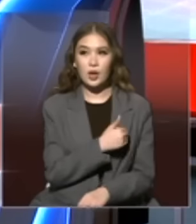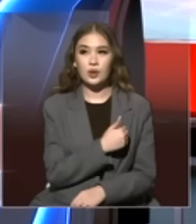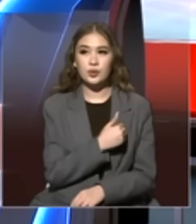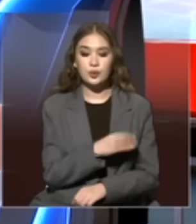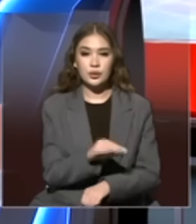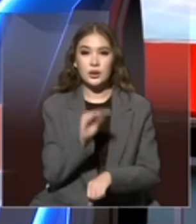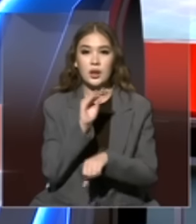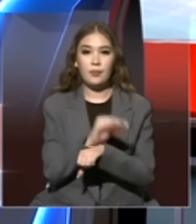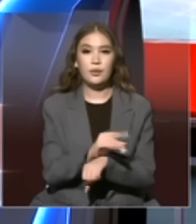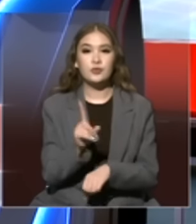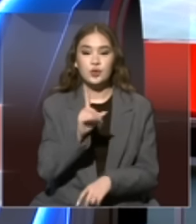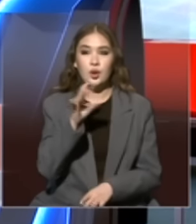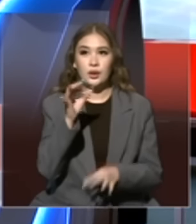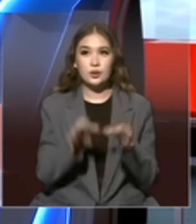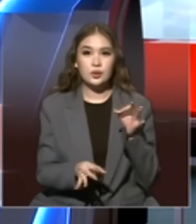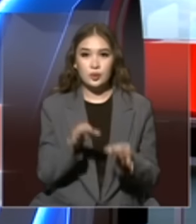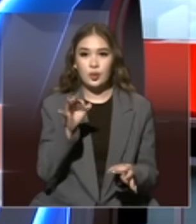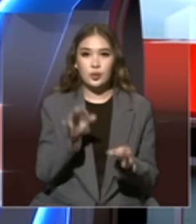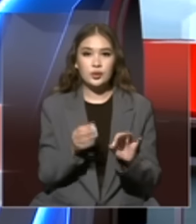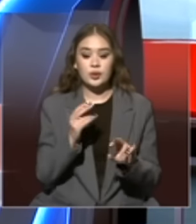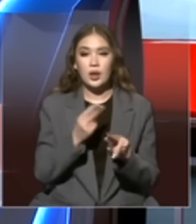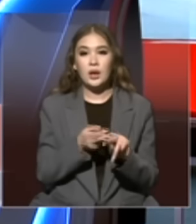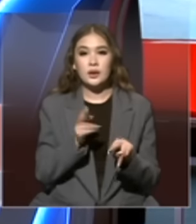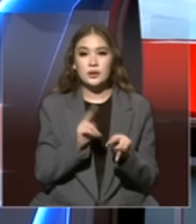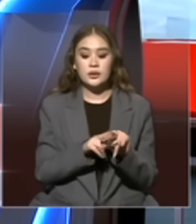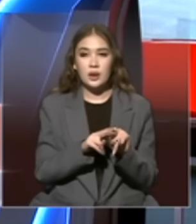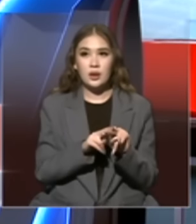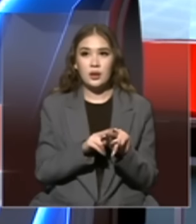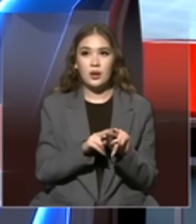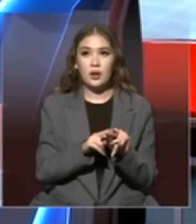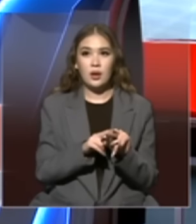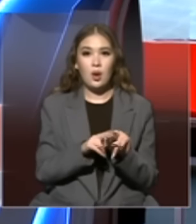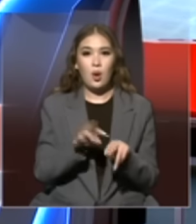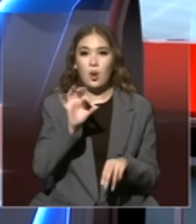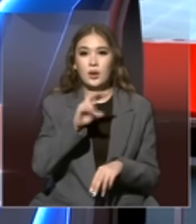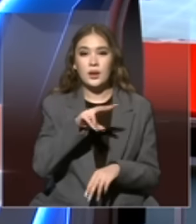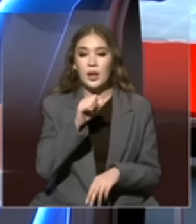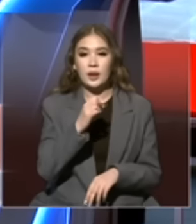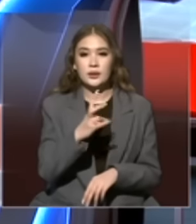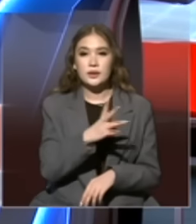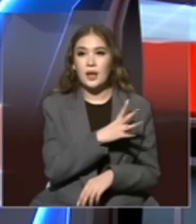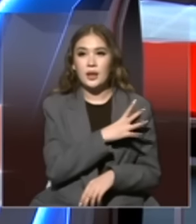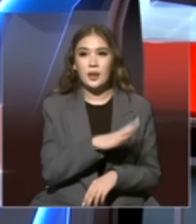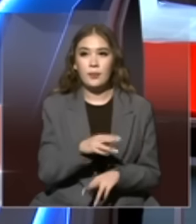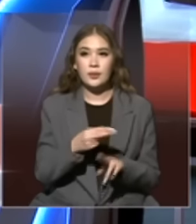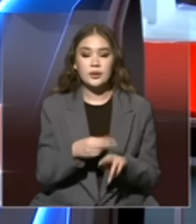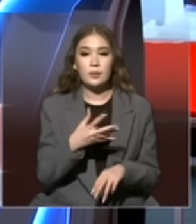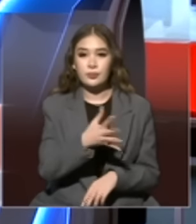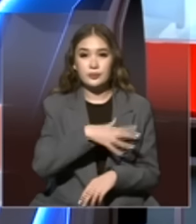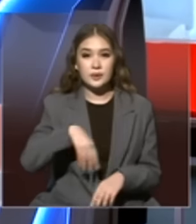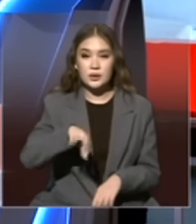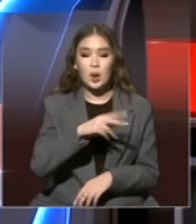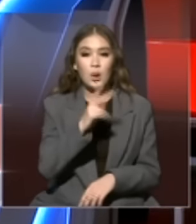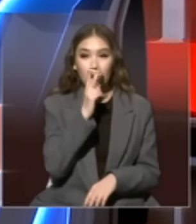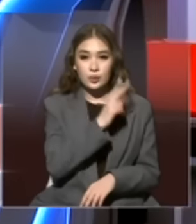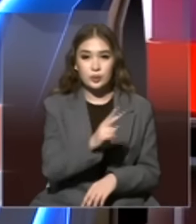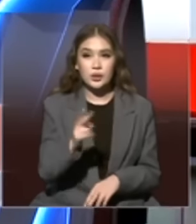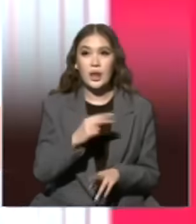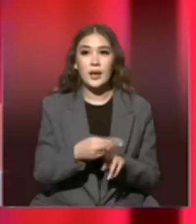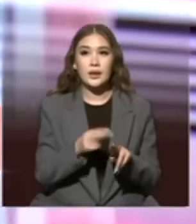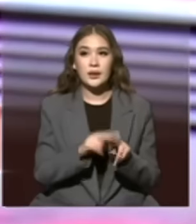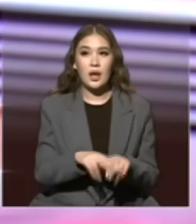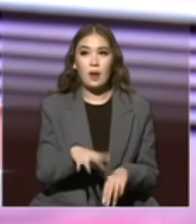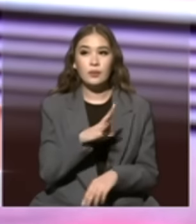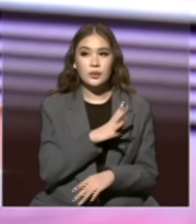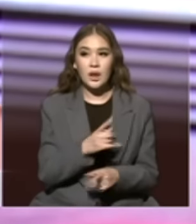бұл сот ашық өтті ғой. Онлайн өткен жоқ. Онлайн біздің көріп отырғанымыз бұл сөздегі болған